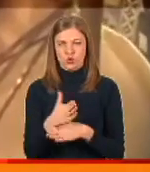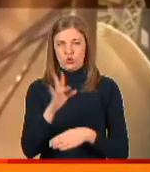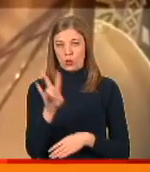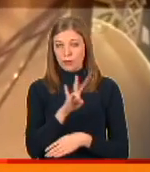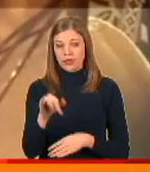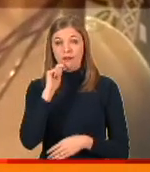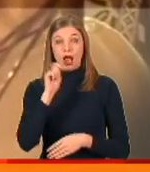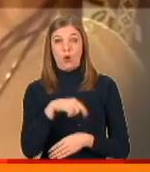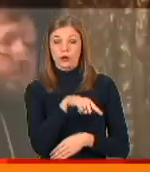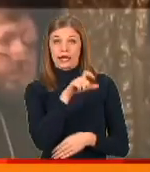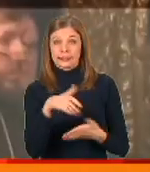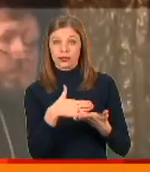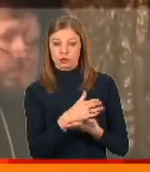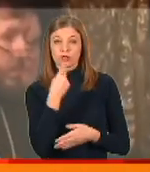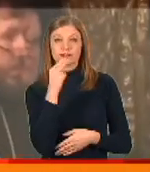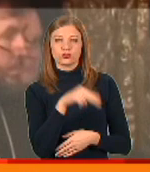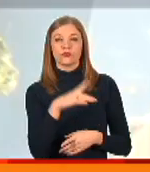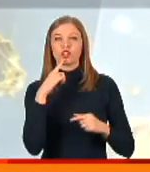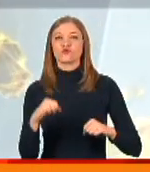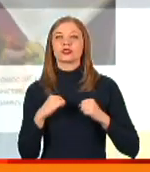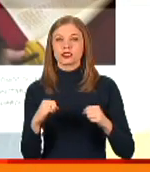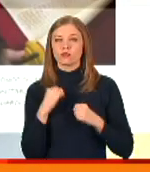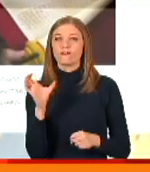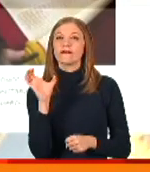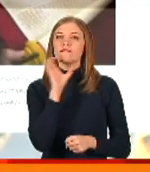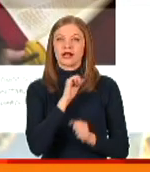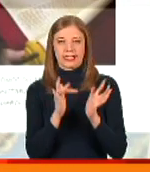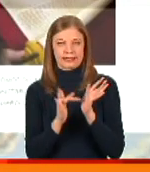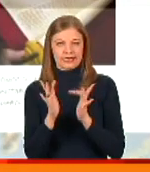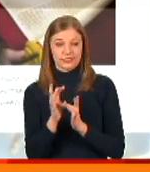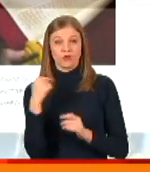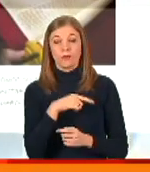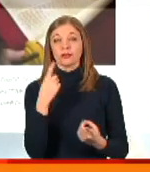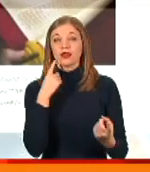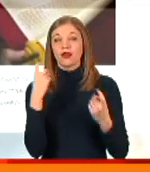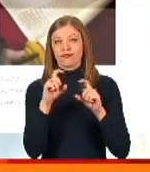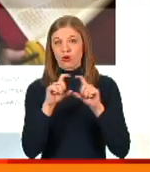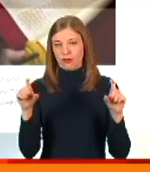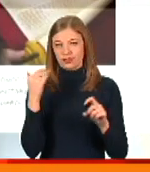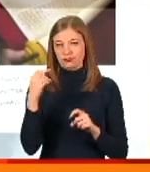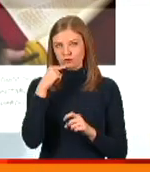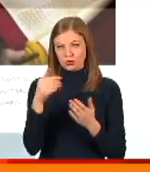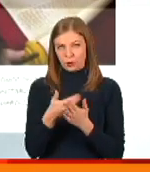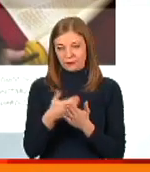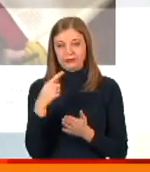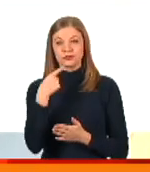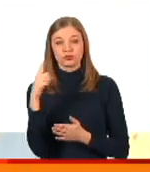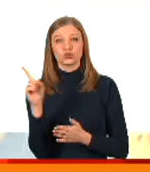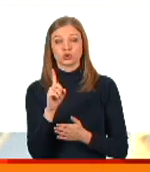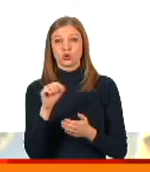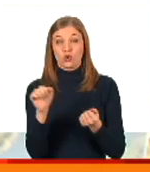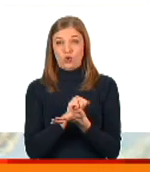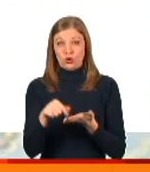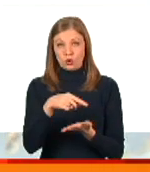а українських політиків звинувачують у спробі вкрасти Різдво. Інформагенція РІА Новості навіть оприлюднила інформацію, що